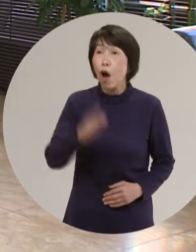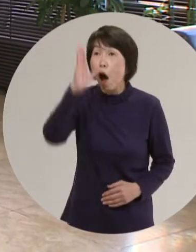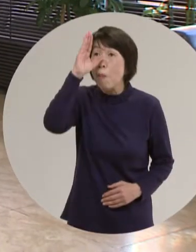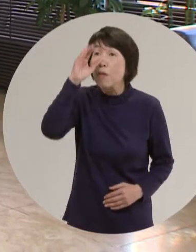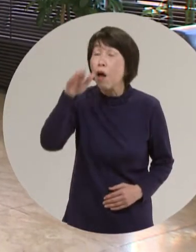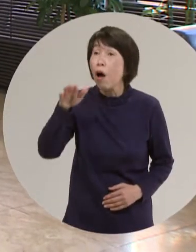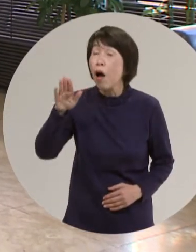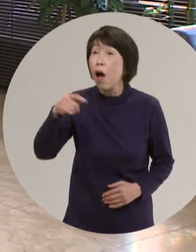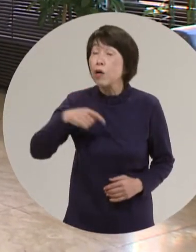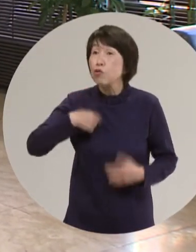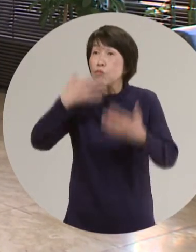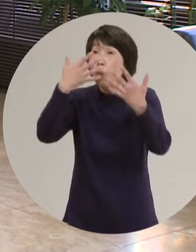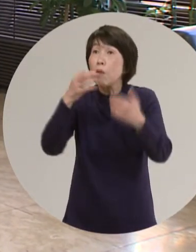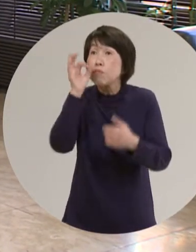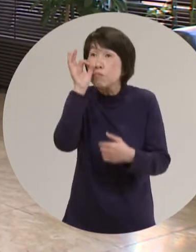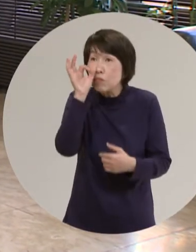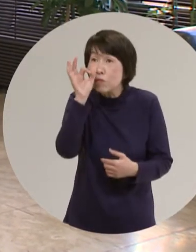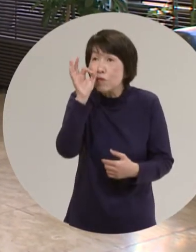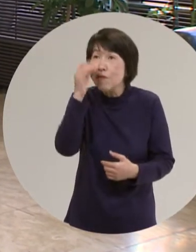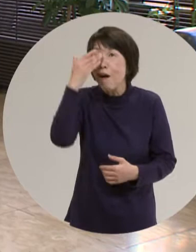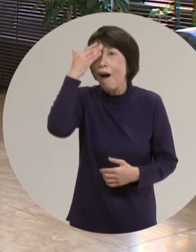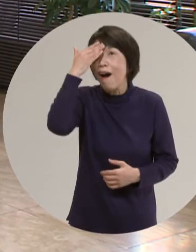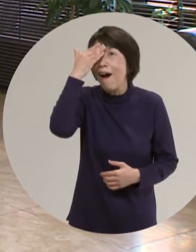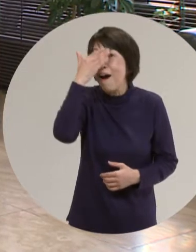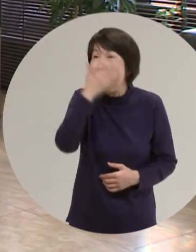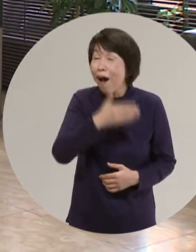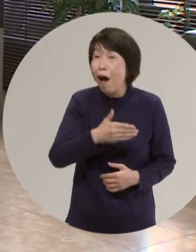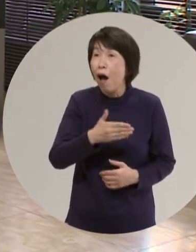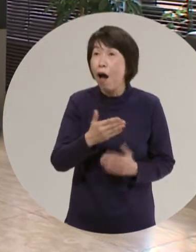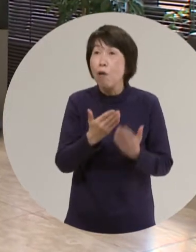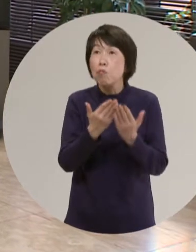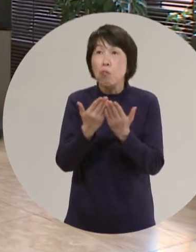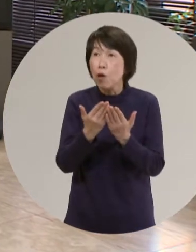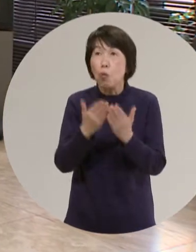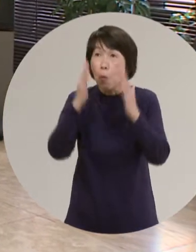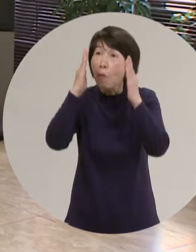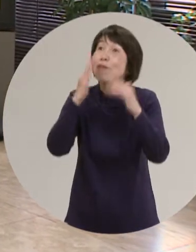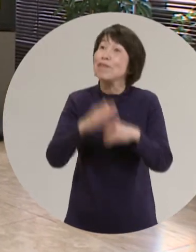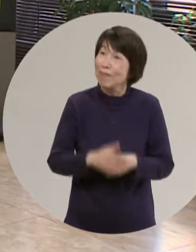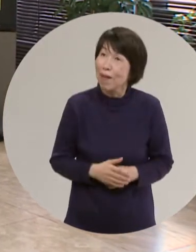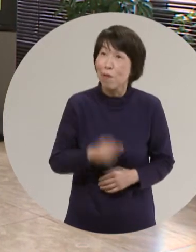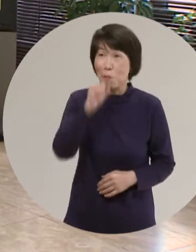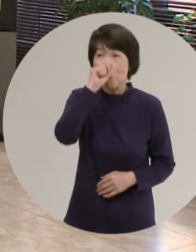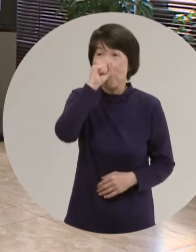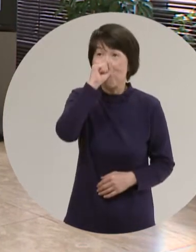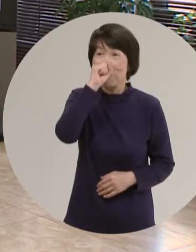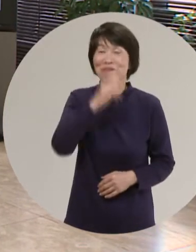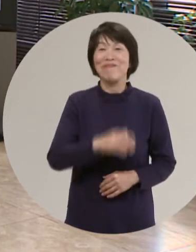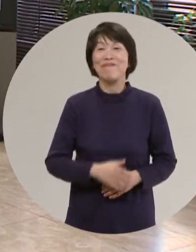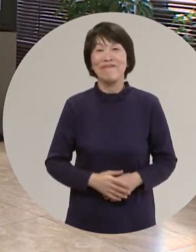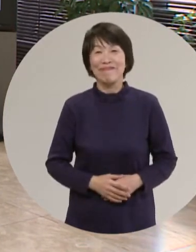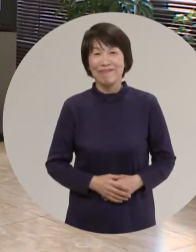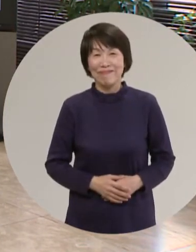パパちゃん自分の番組見てるの。結構勉強熱心なんだね。